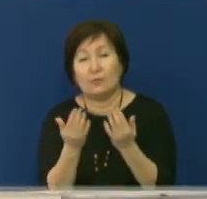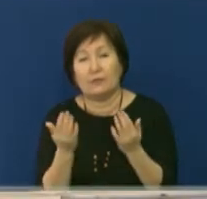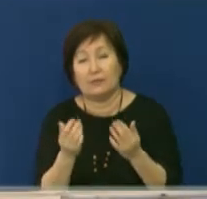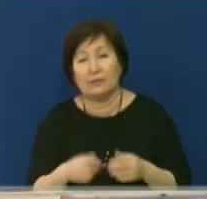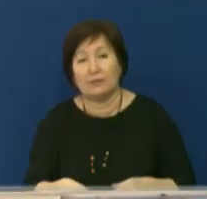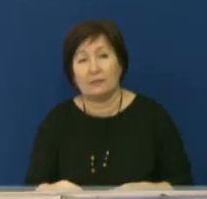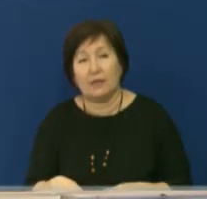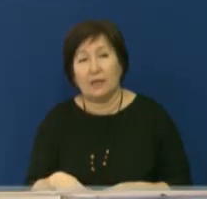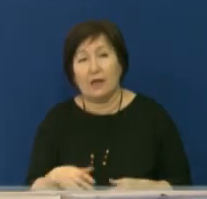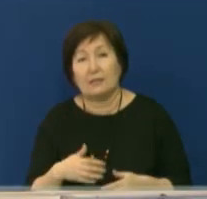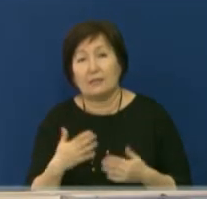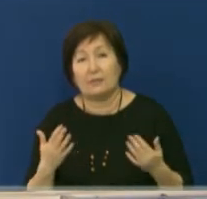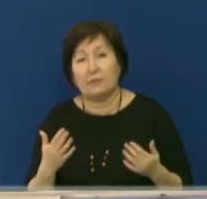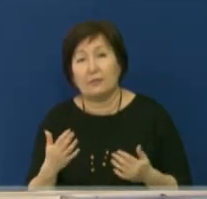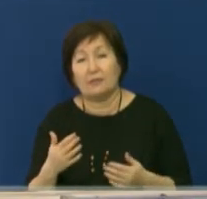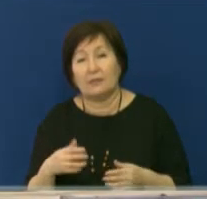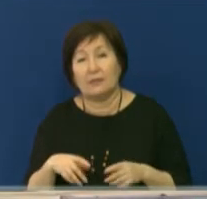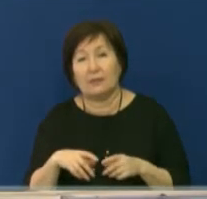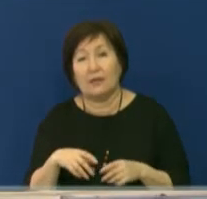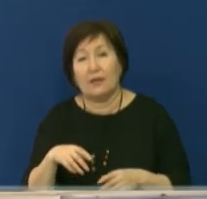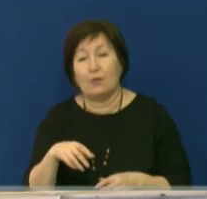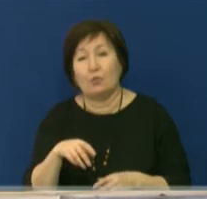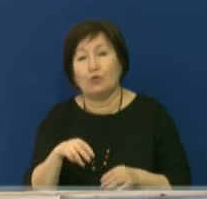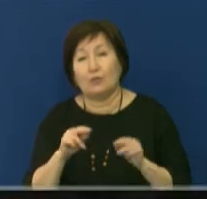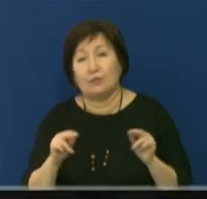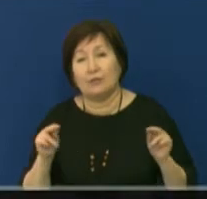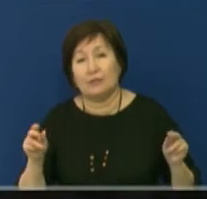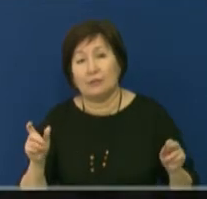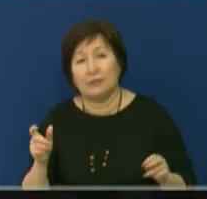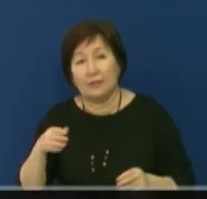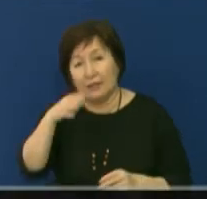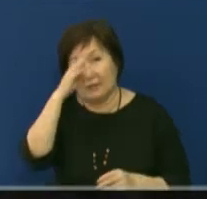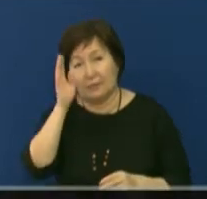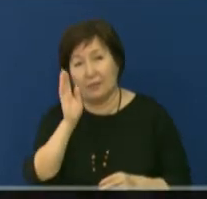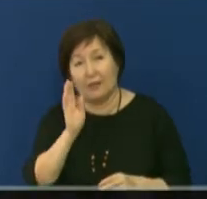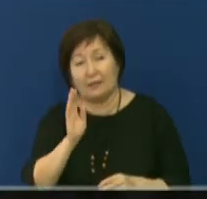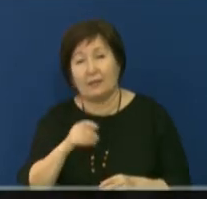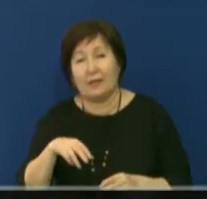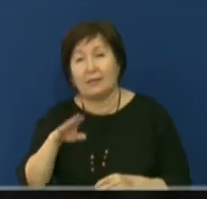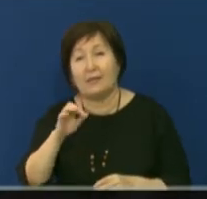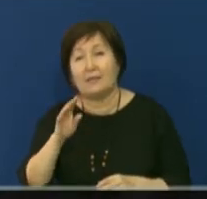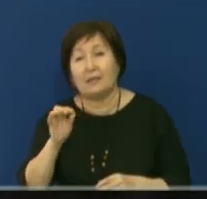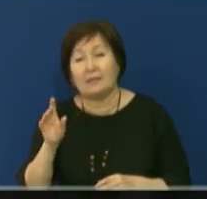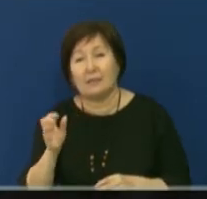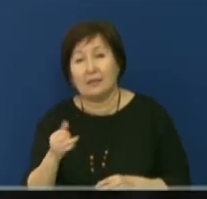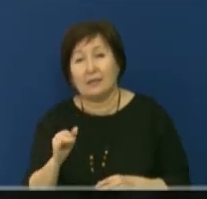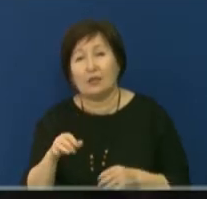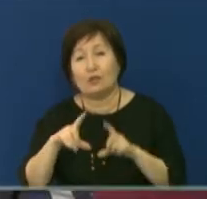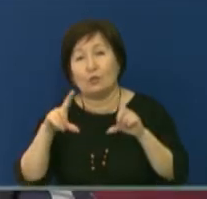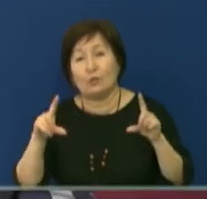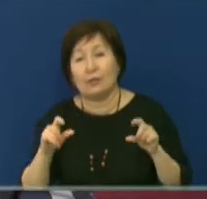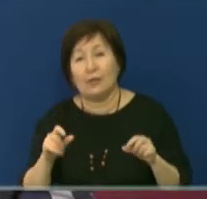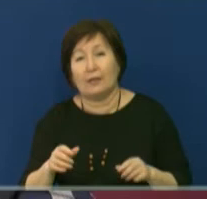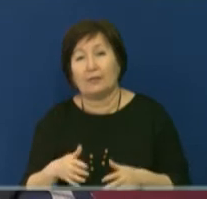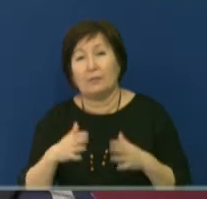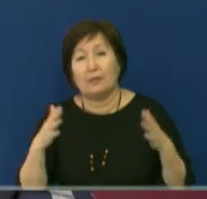– это ученики Татарской школы искусств. Ребята, которые принимали участие в мероприятии уже несколько раз, рассказывают, что это большая